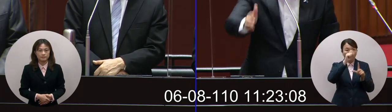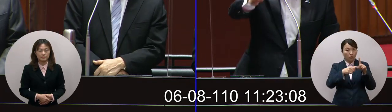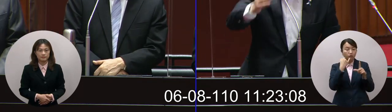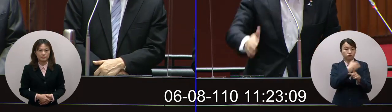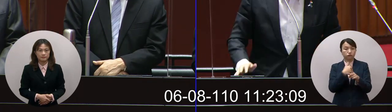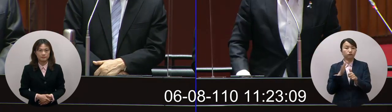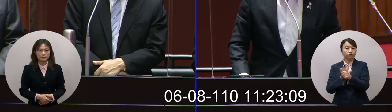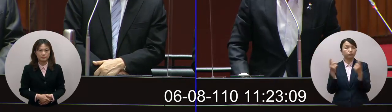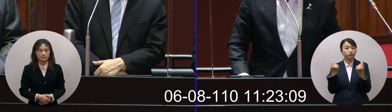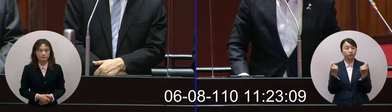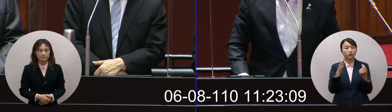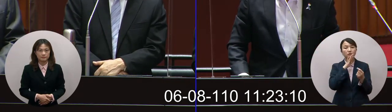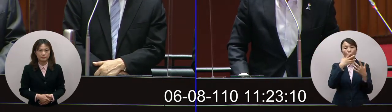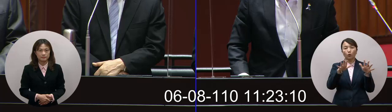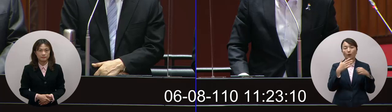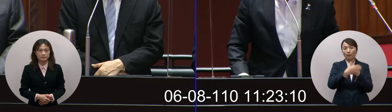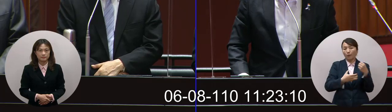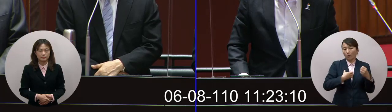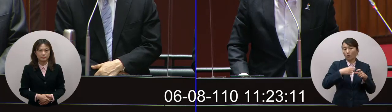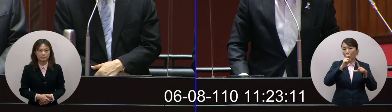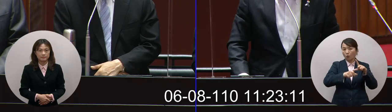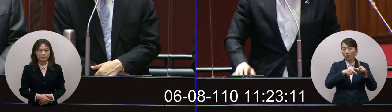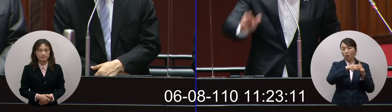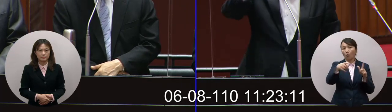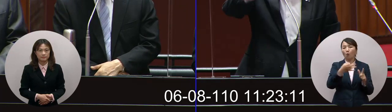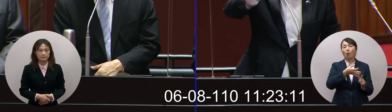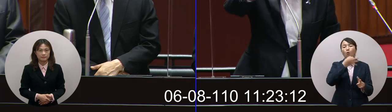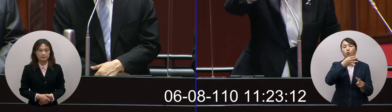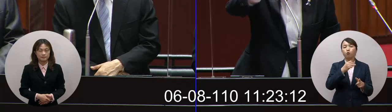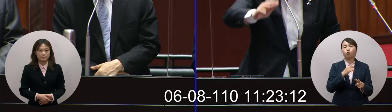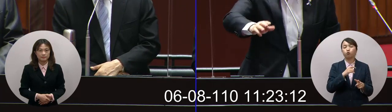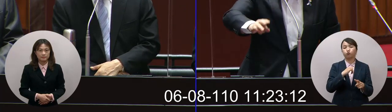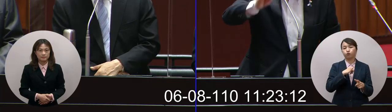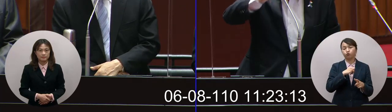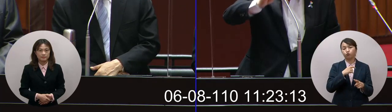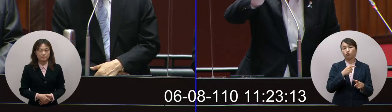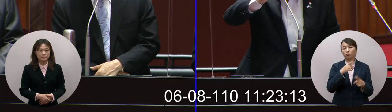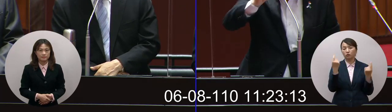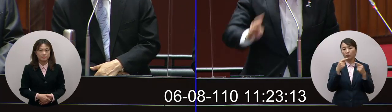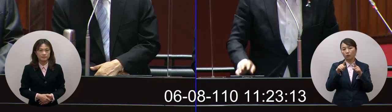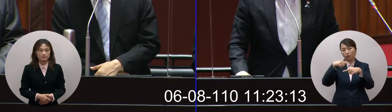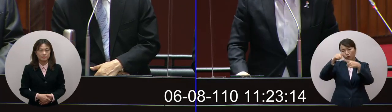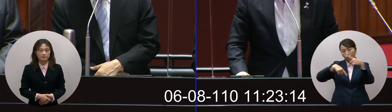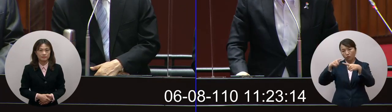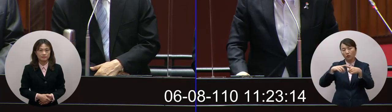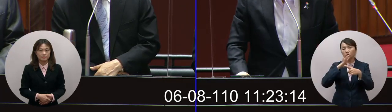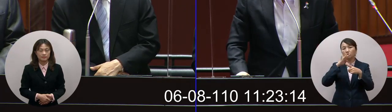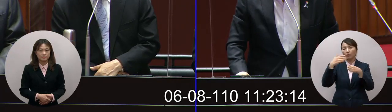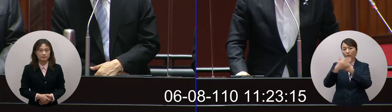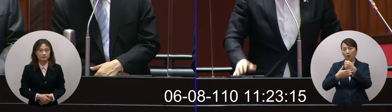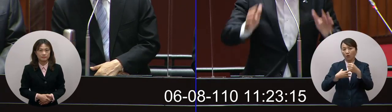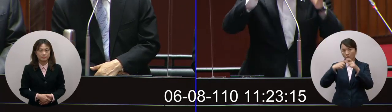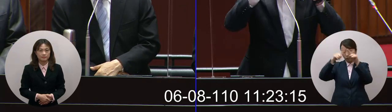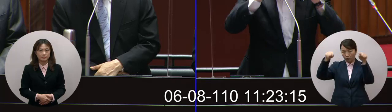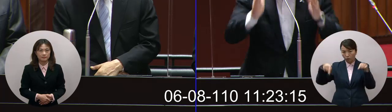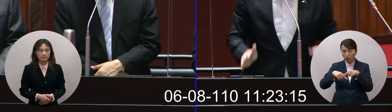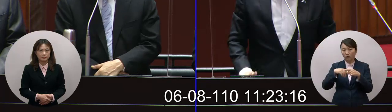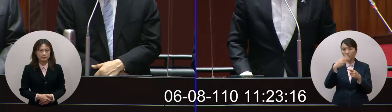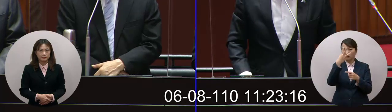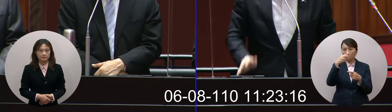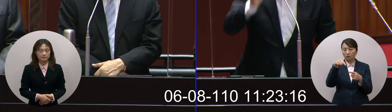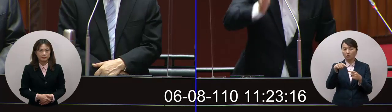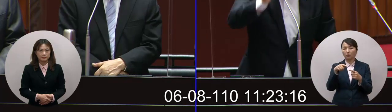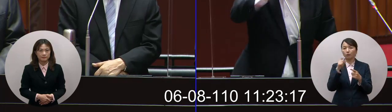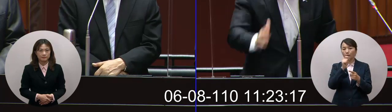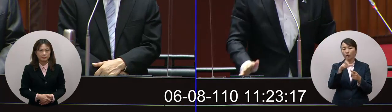忙？譬如讲，我们寿险公司很多钱，每一个国民啊，平均有3点多张的一个保单，他们都有寿